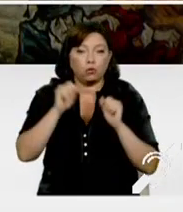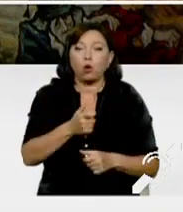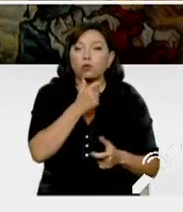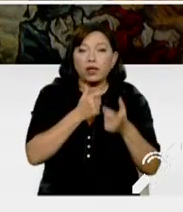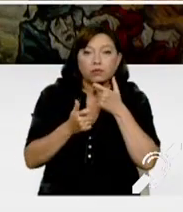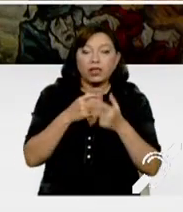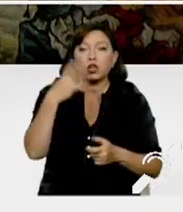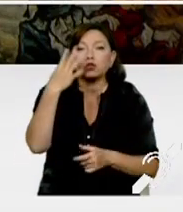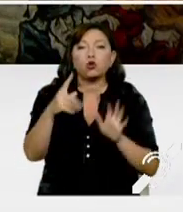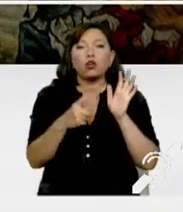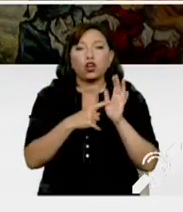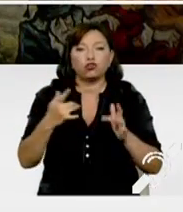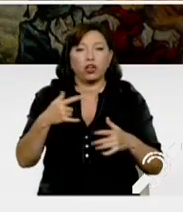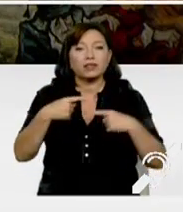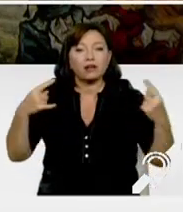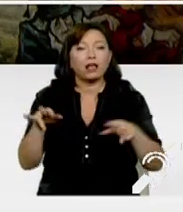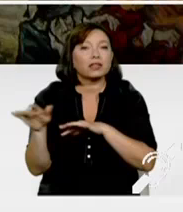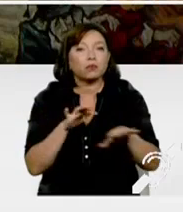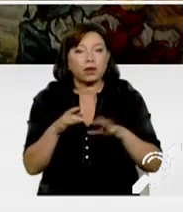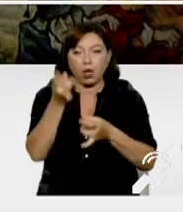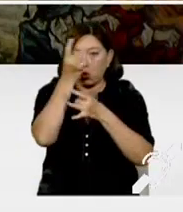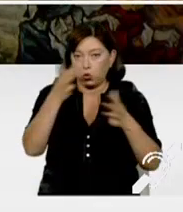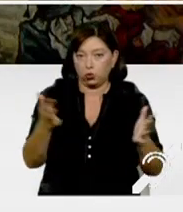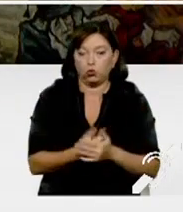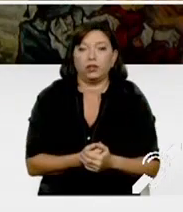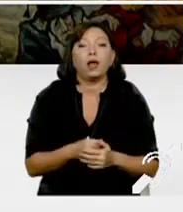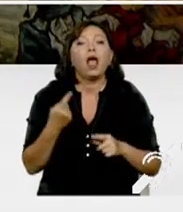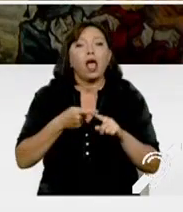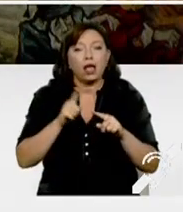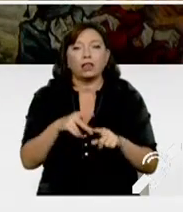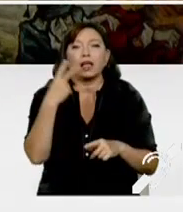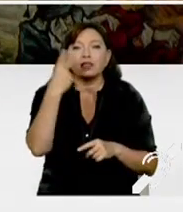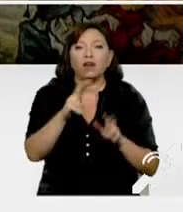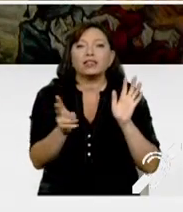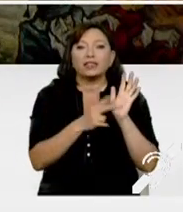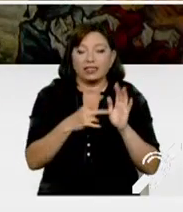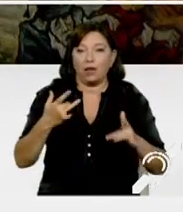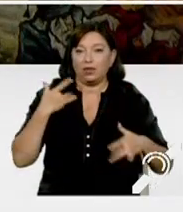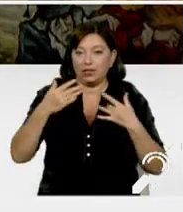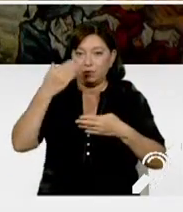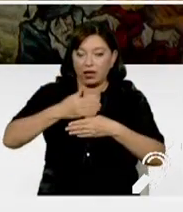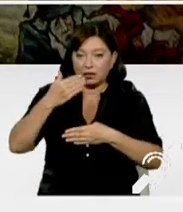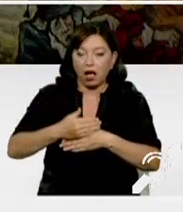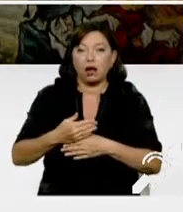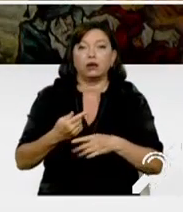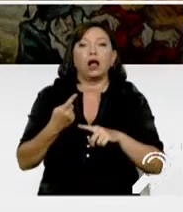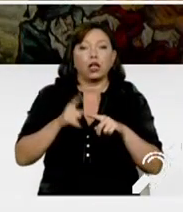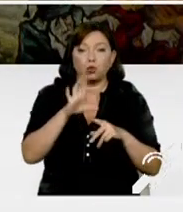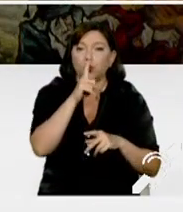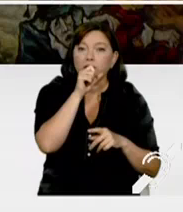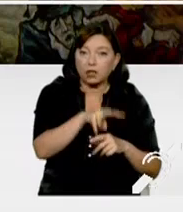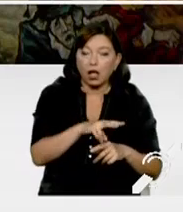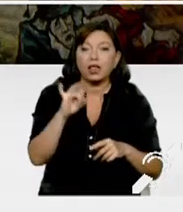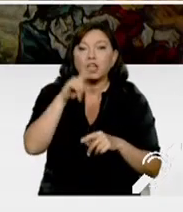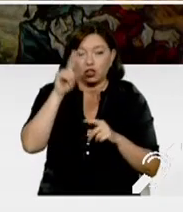urmări 46 de evenimente culturale. Aici ne referim la 27 de spectacole organizate atât în sală cât